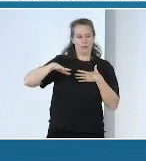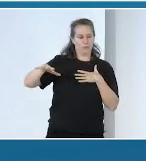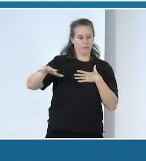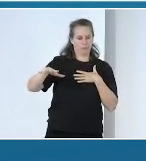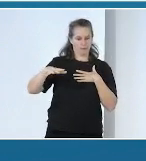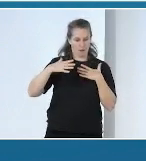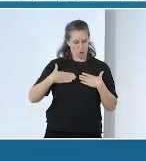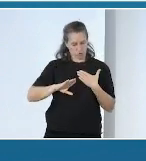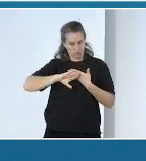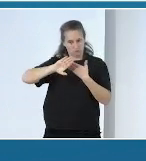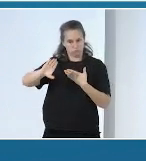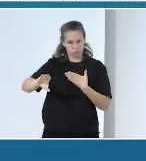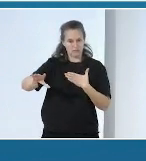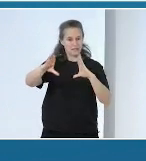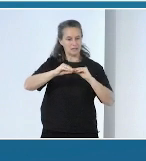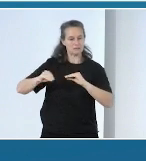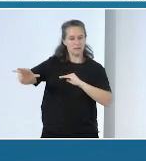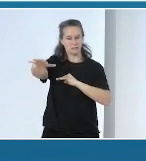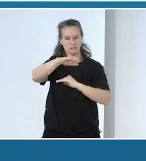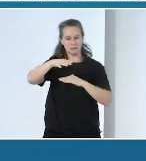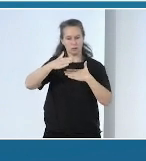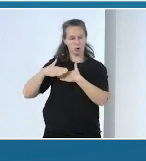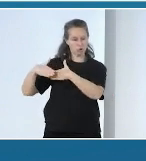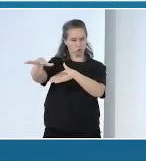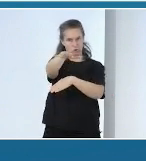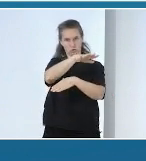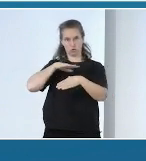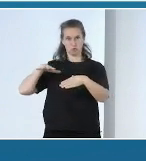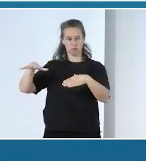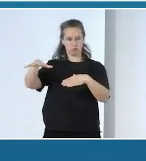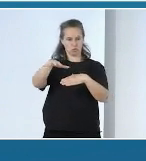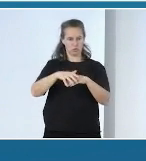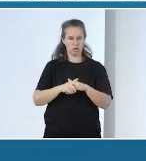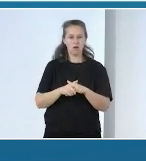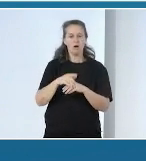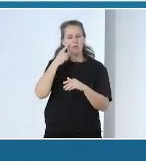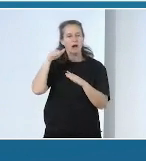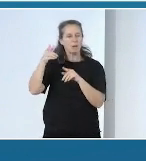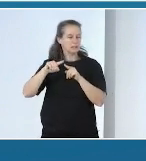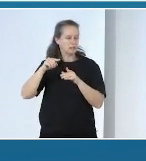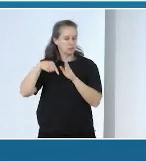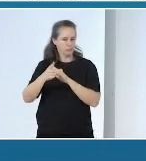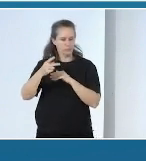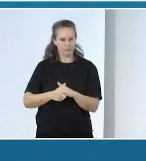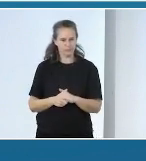l'espace de notre propre corps, c'est l'espace autour de nous. On va le voir un peu plus en détail.